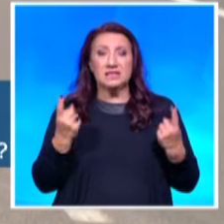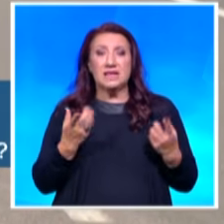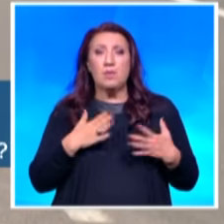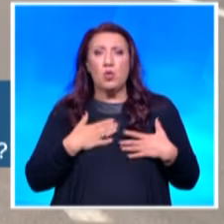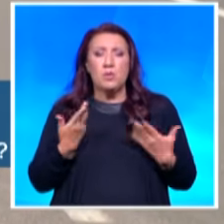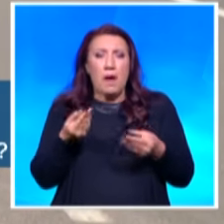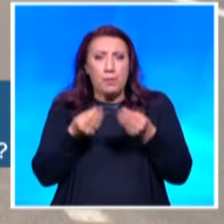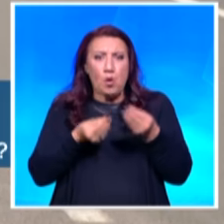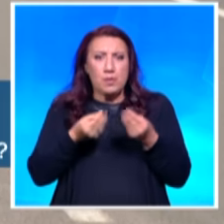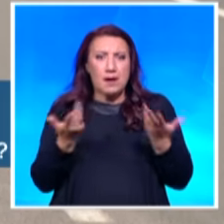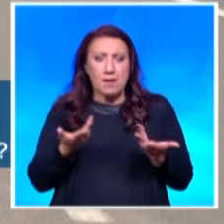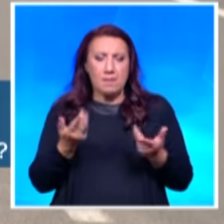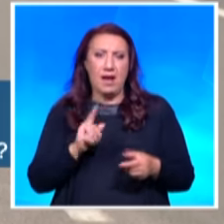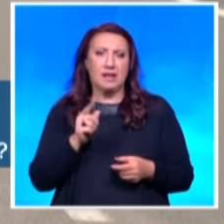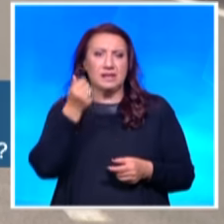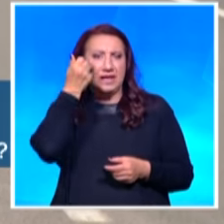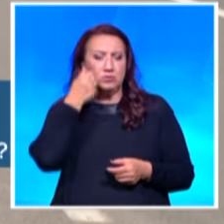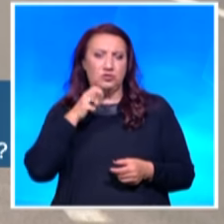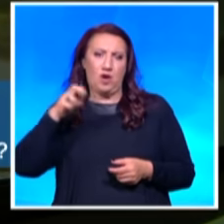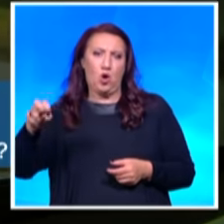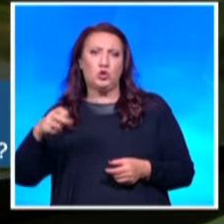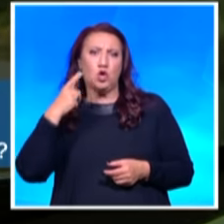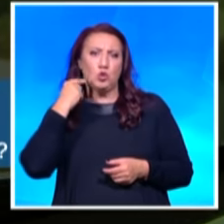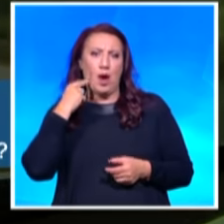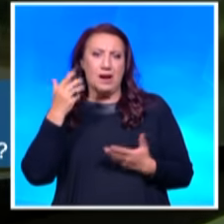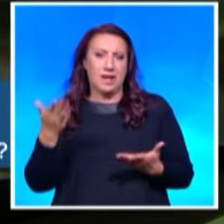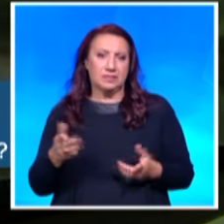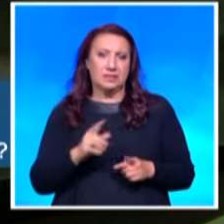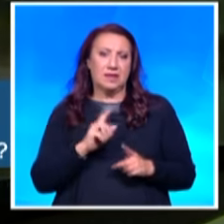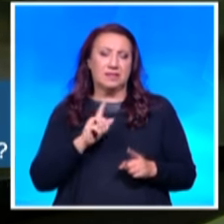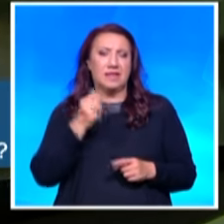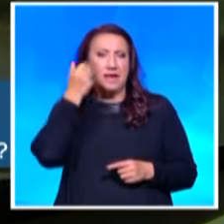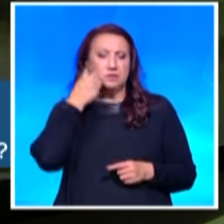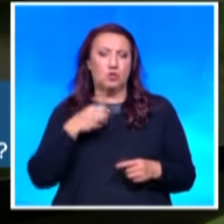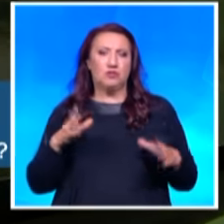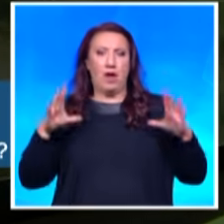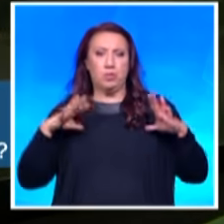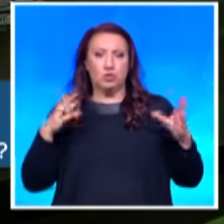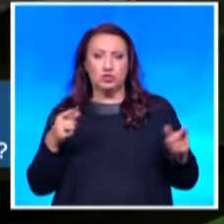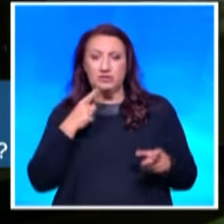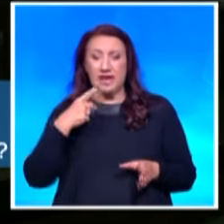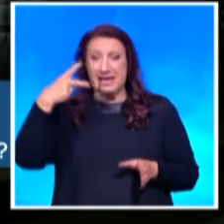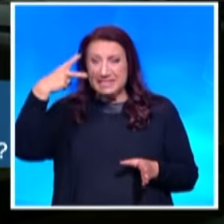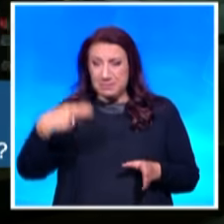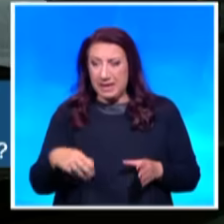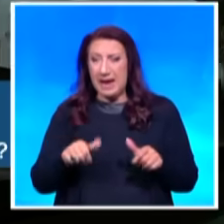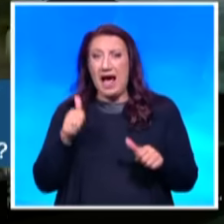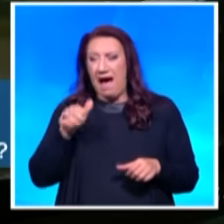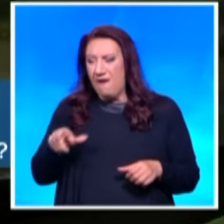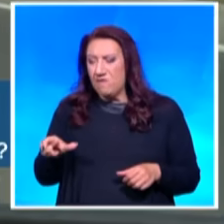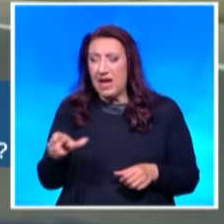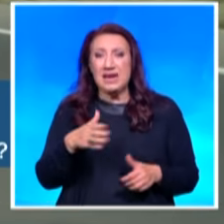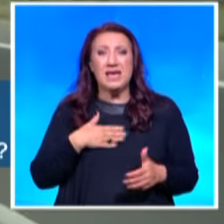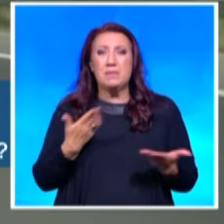нужда, но не за да използваме за туалетна, не за да използваме за да си почиваме. Спираме само тогава, когато има настъпила авария.